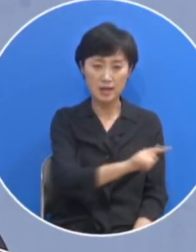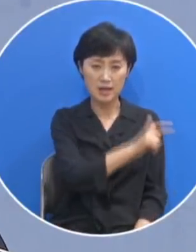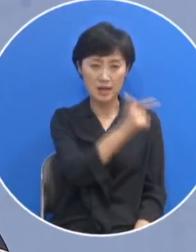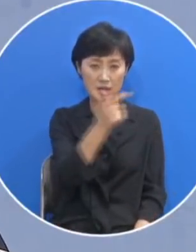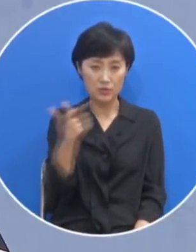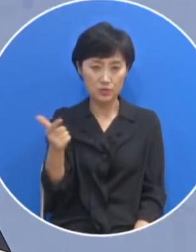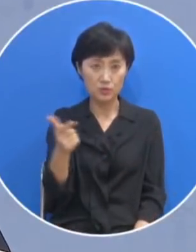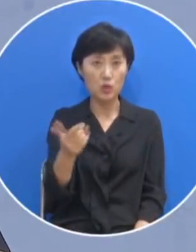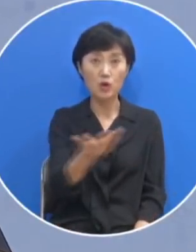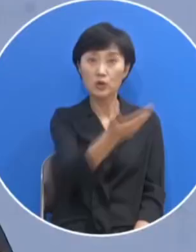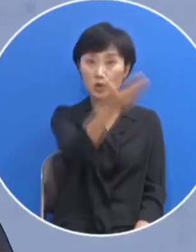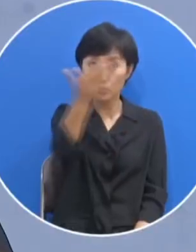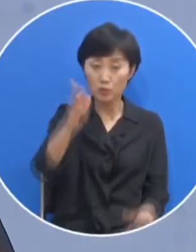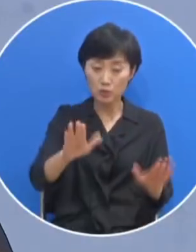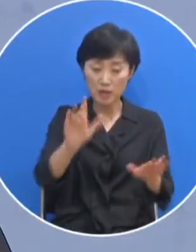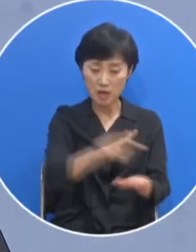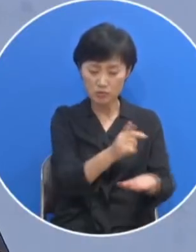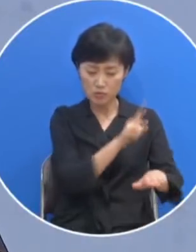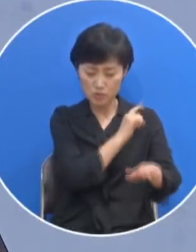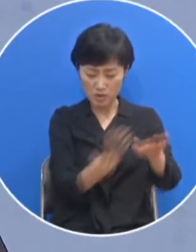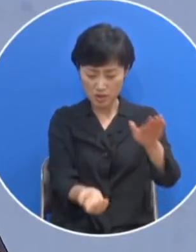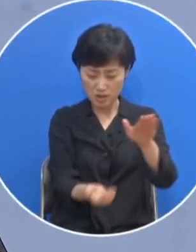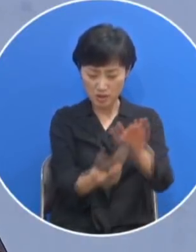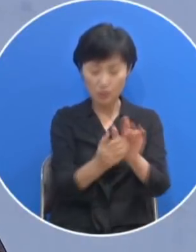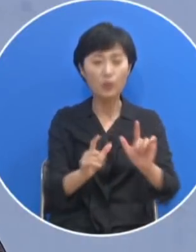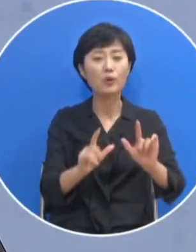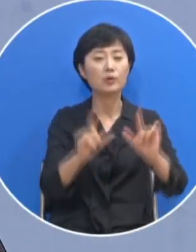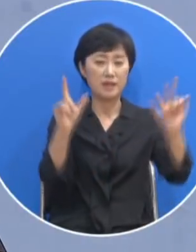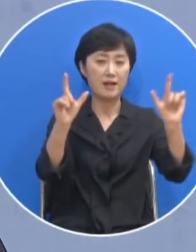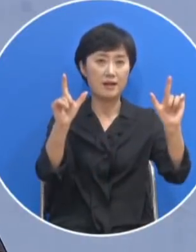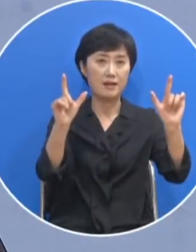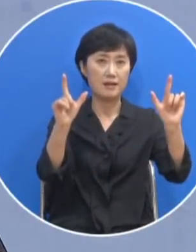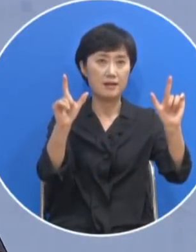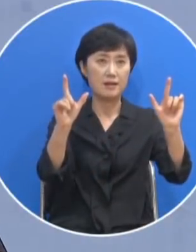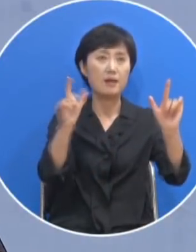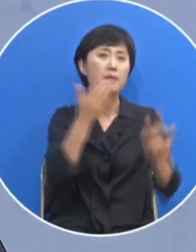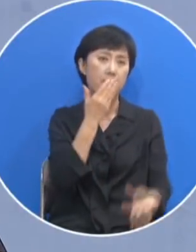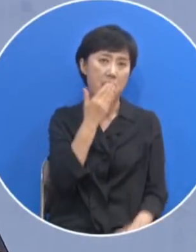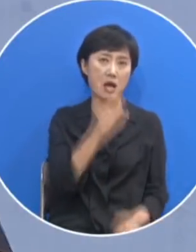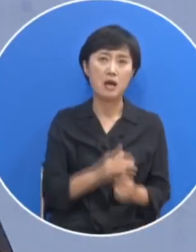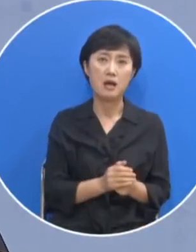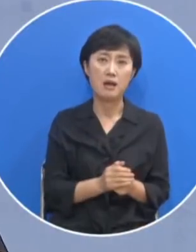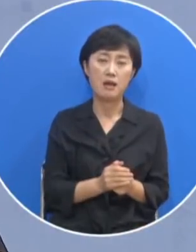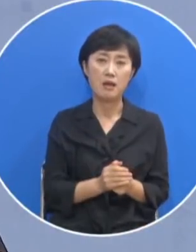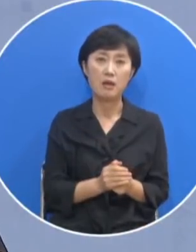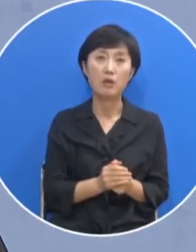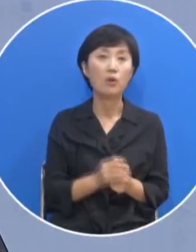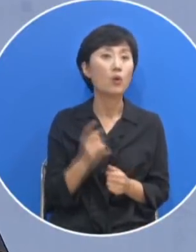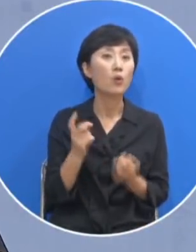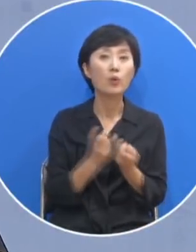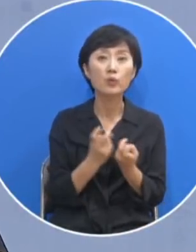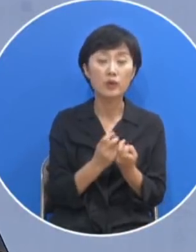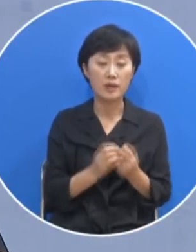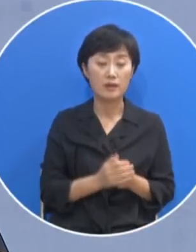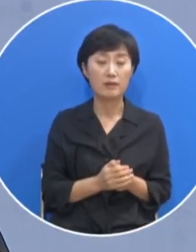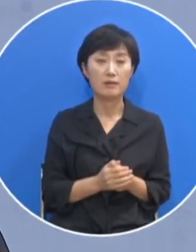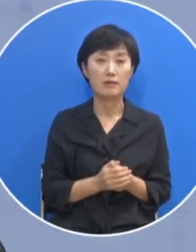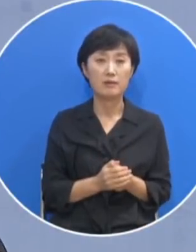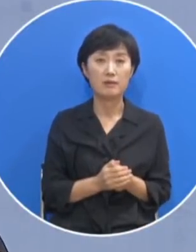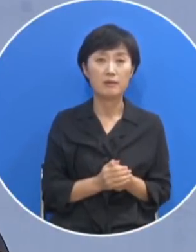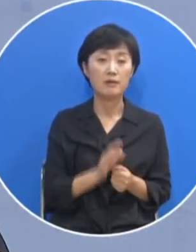있습니다 이렇게 sp 그랬어 예 어 아 복음을 아 아 정말